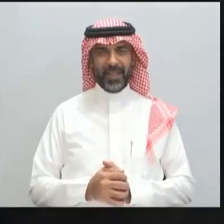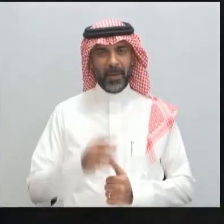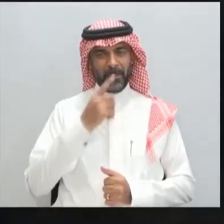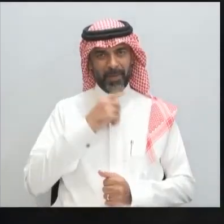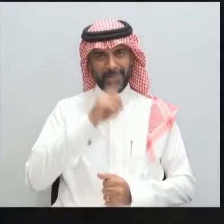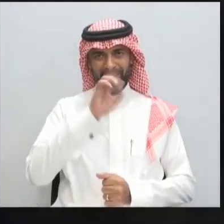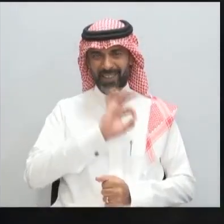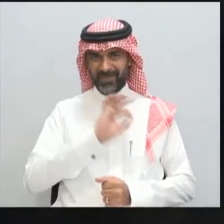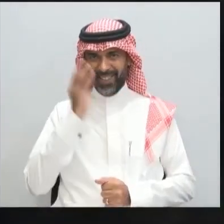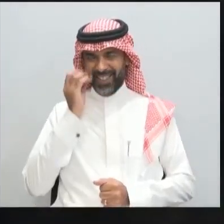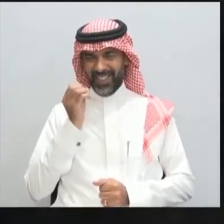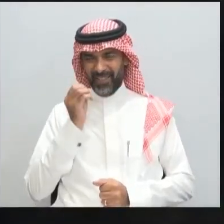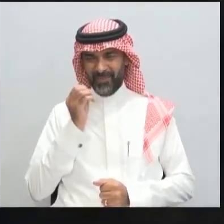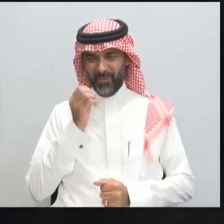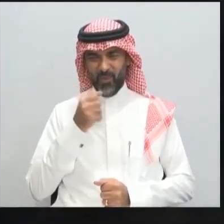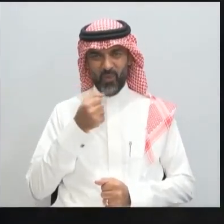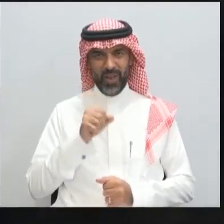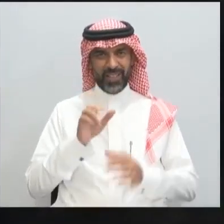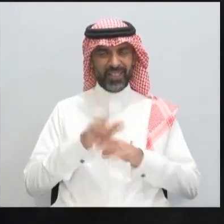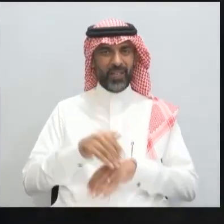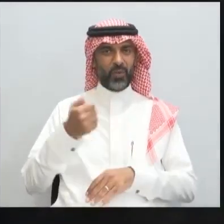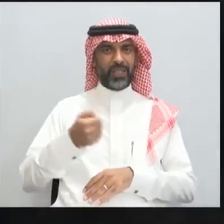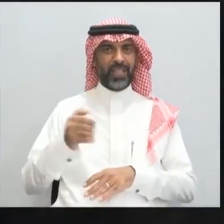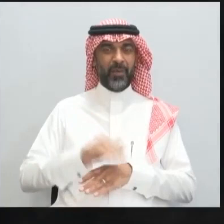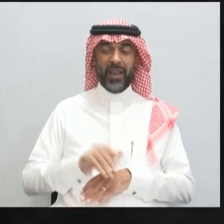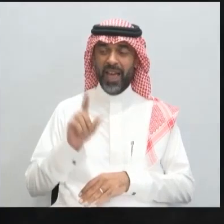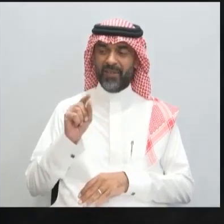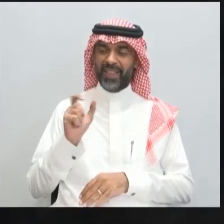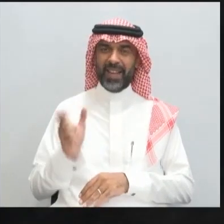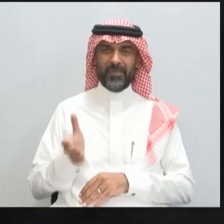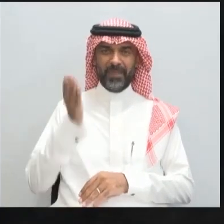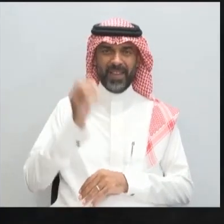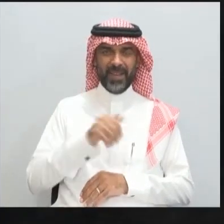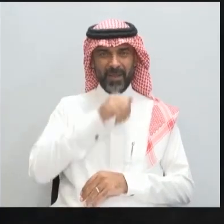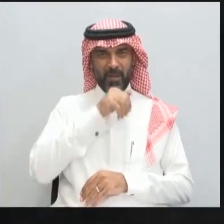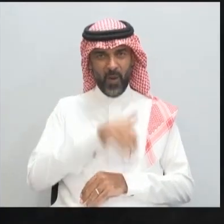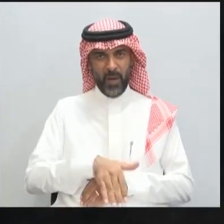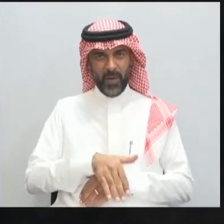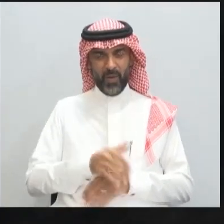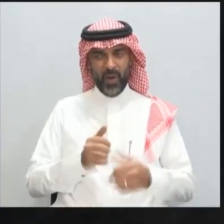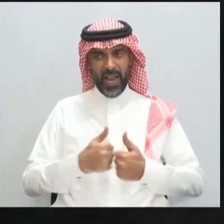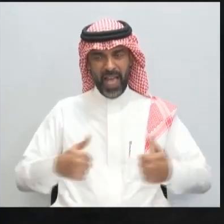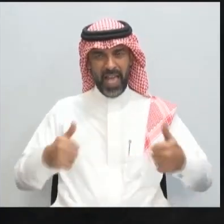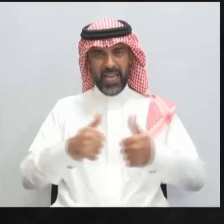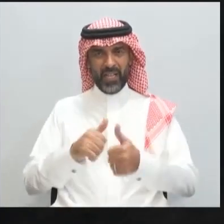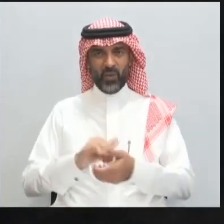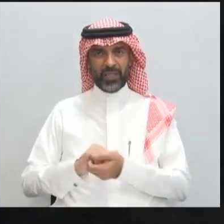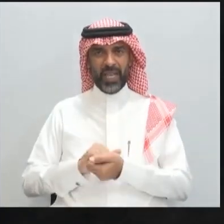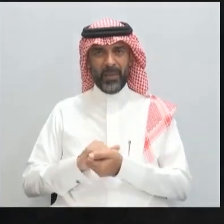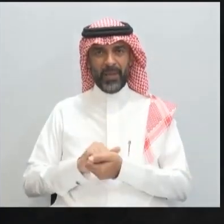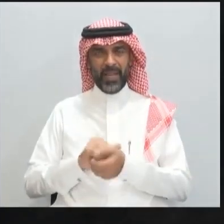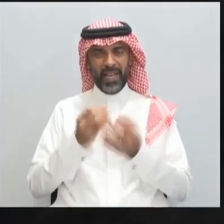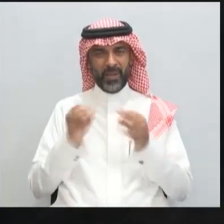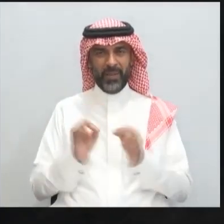بسم الله الرحمن الرحيم والصلاه والسلام على اشرف الانبياء والمرسلين نبينا محمد وعلى اله